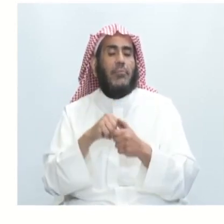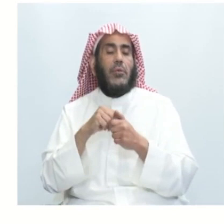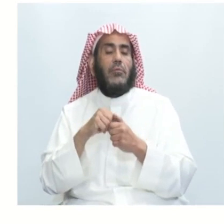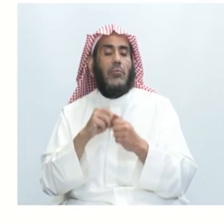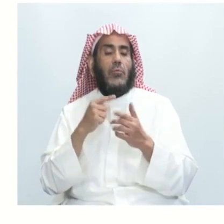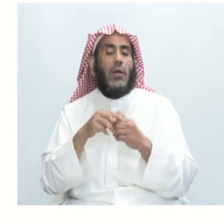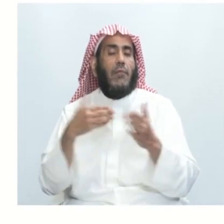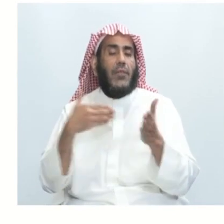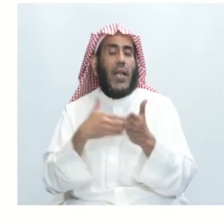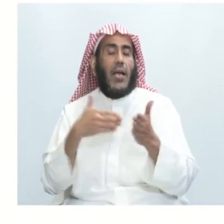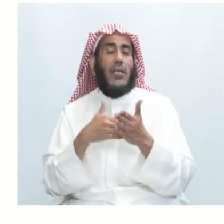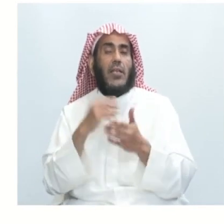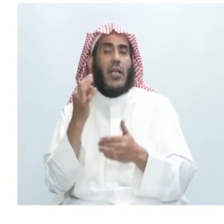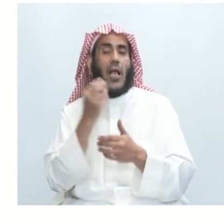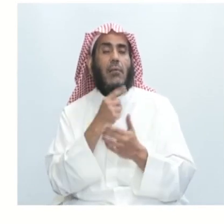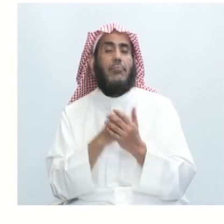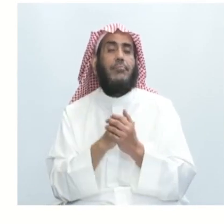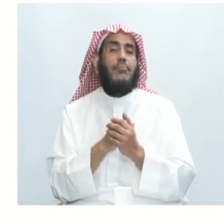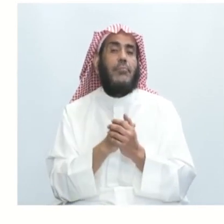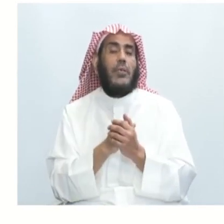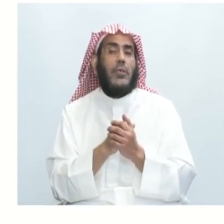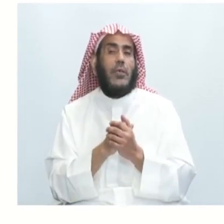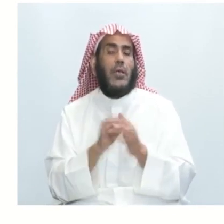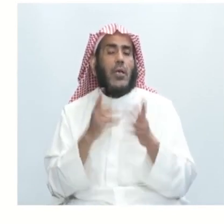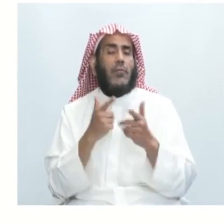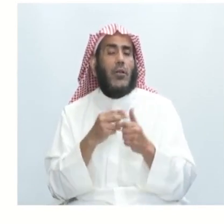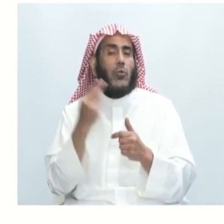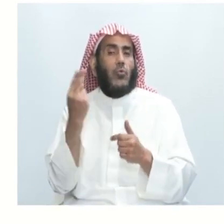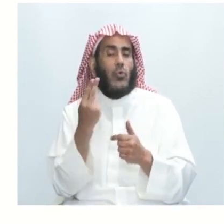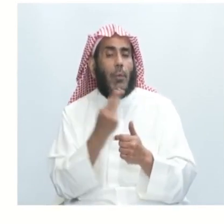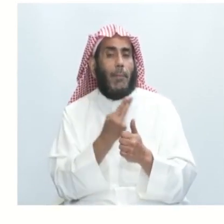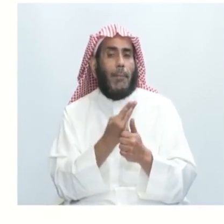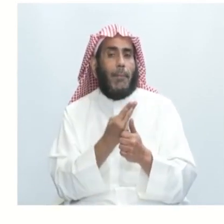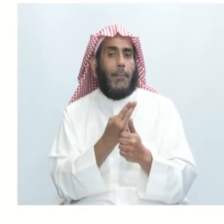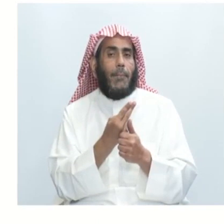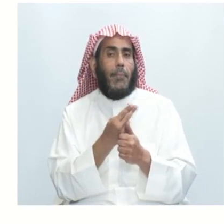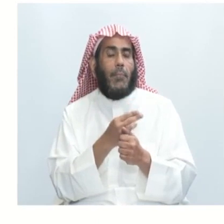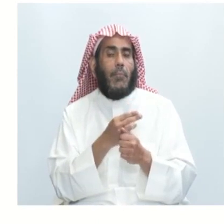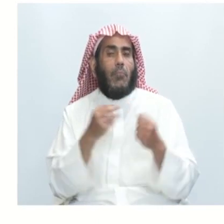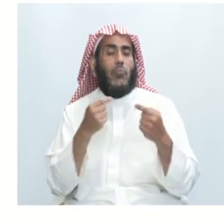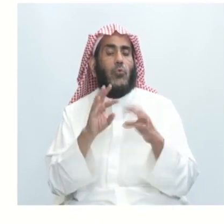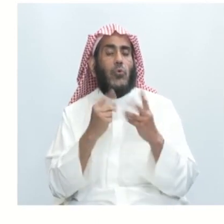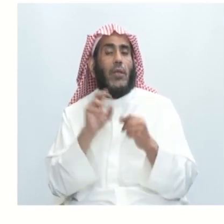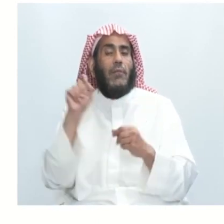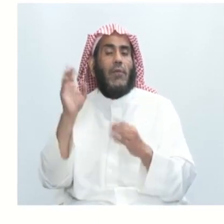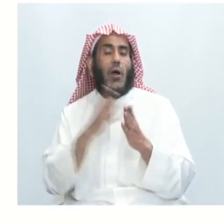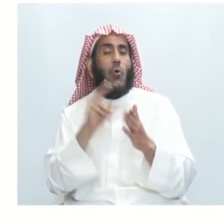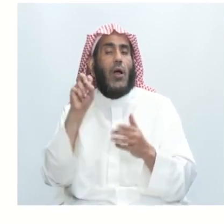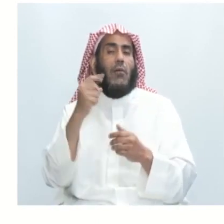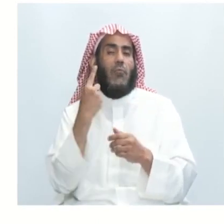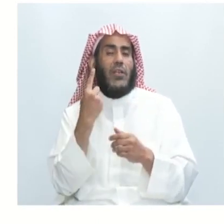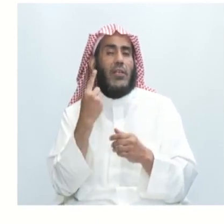قبله هنا في نهايه الكلمه في نهايتها في نهايه الكلمه كيف يكتبوا الطريقه صورتي الفاء والقاف